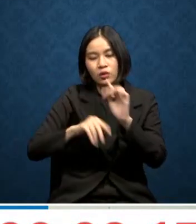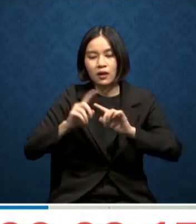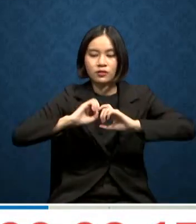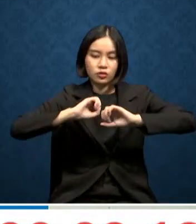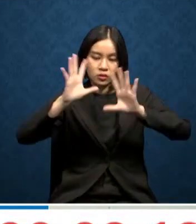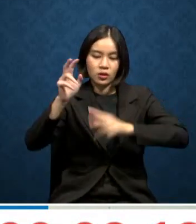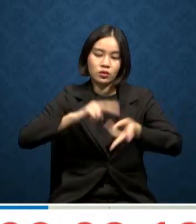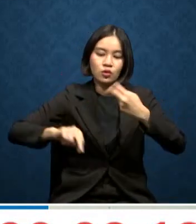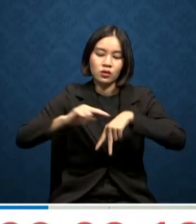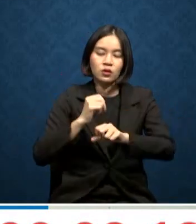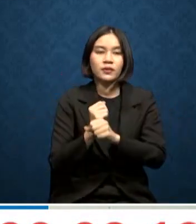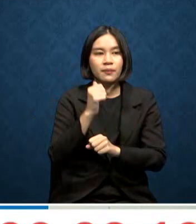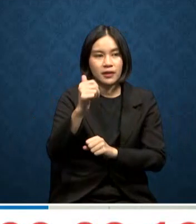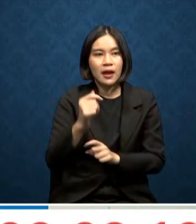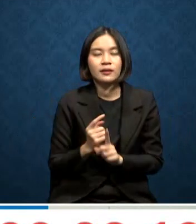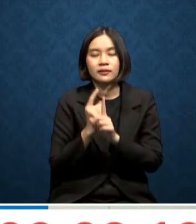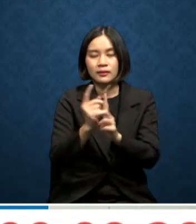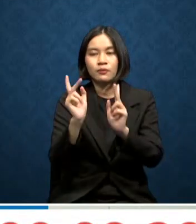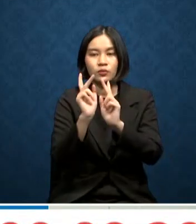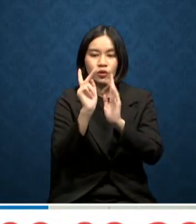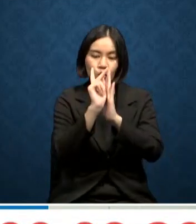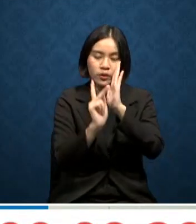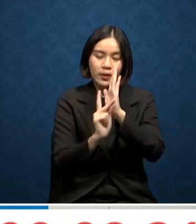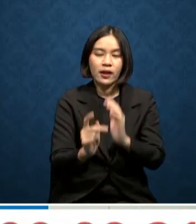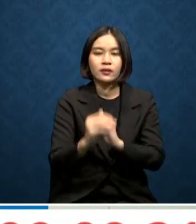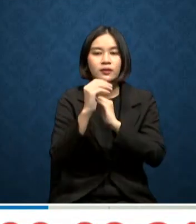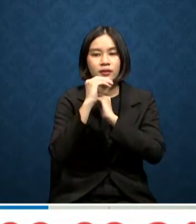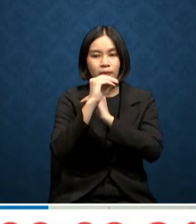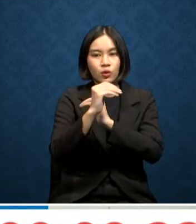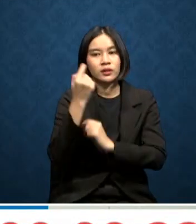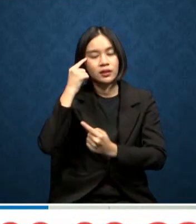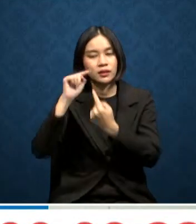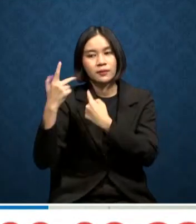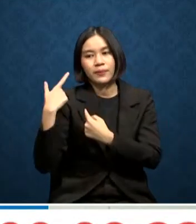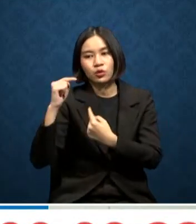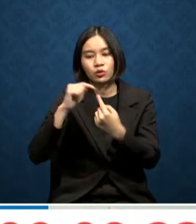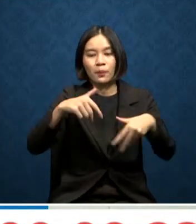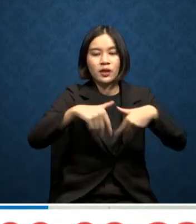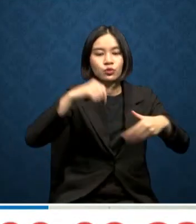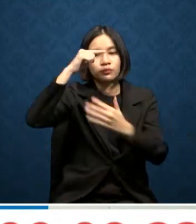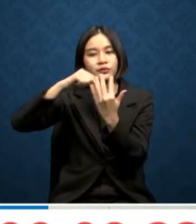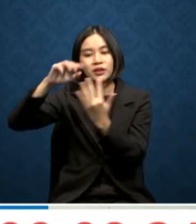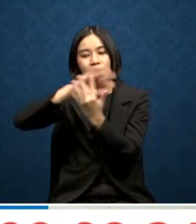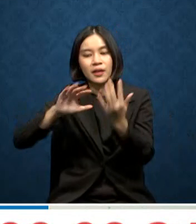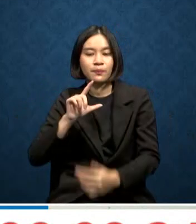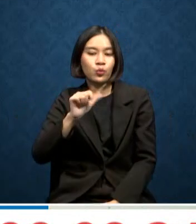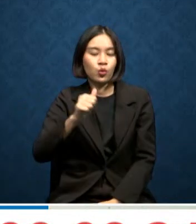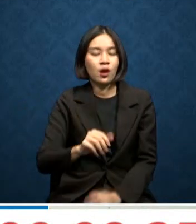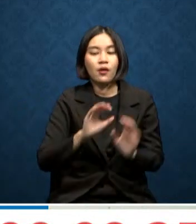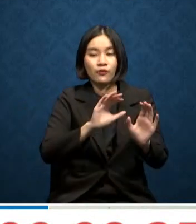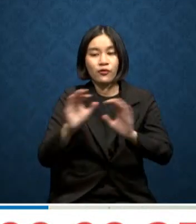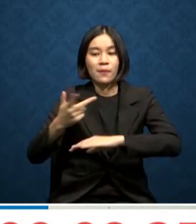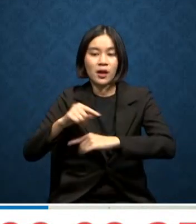์เพื่อให้้าง